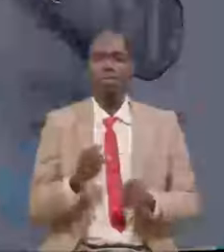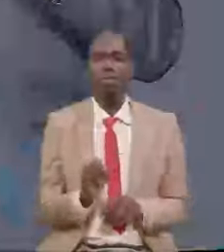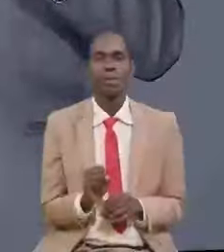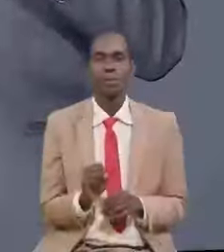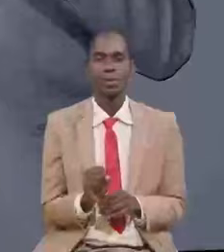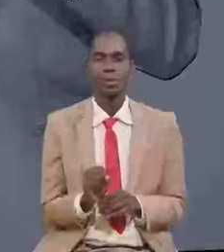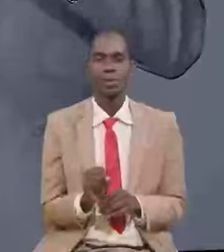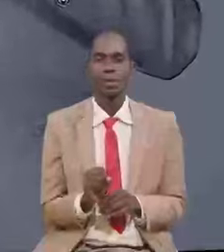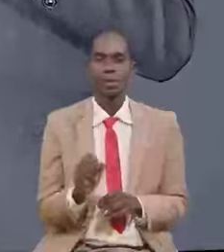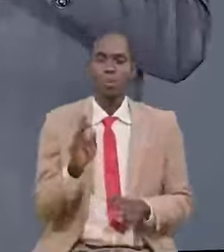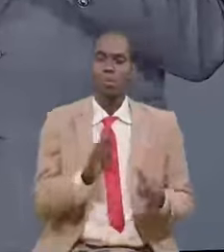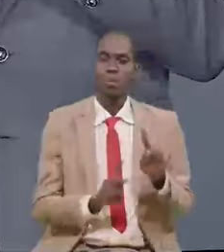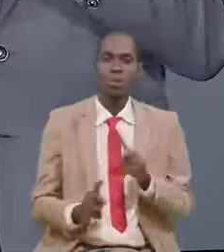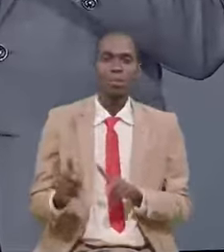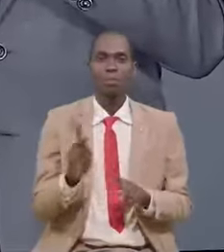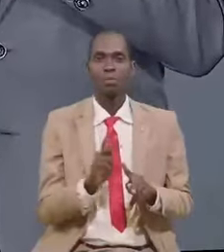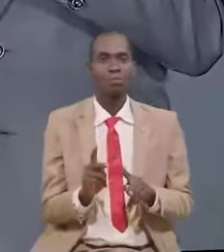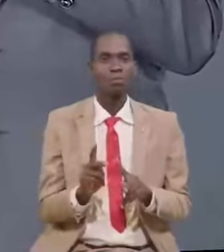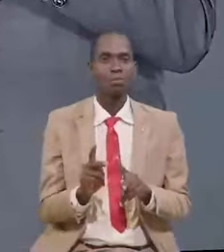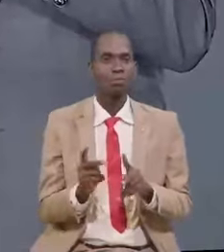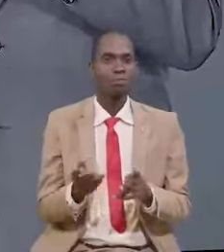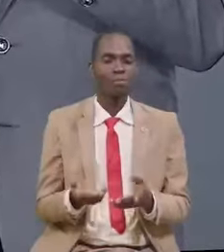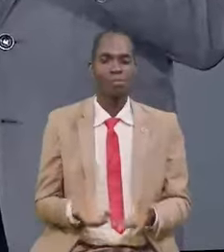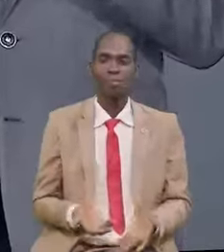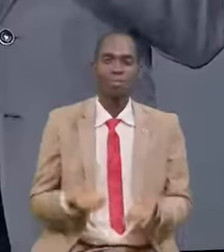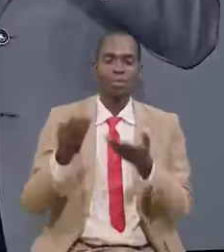des gens venant au Seigneur.